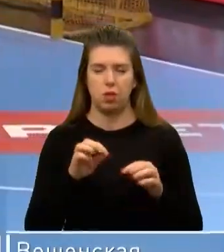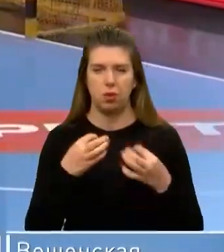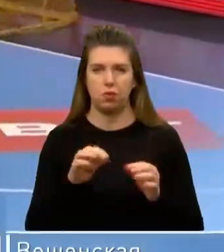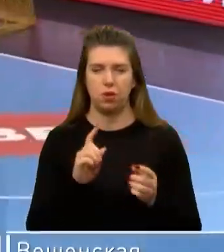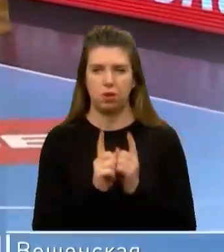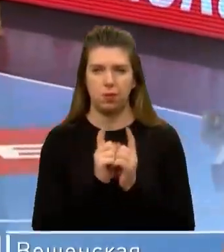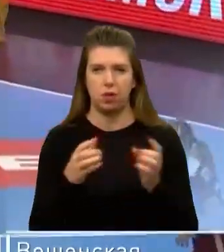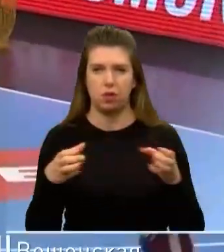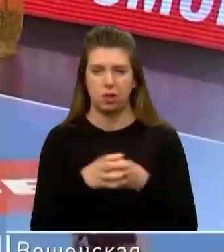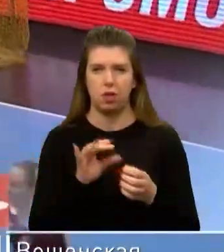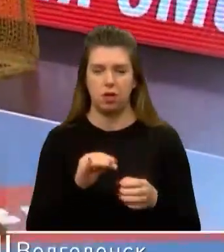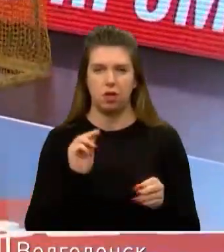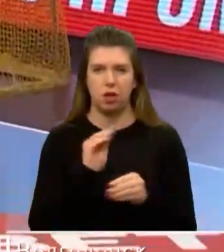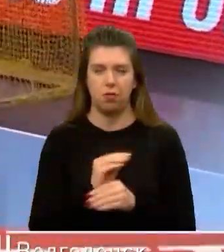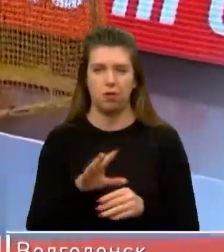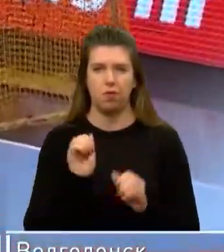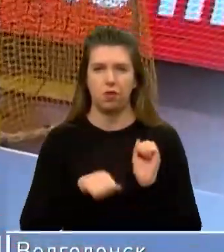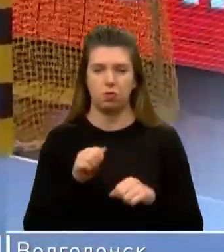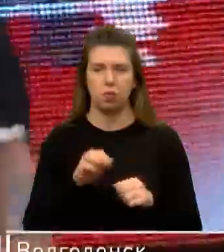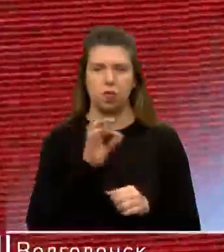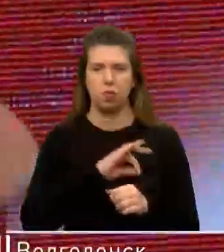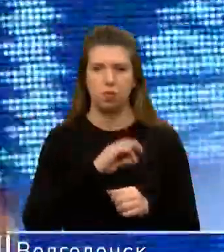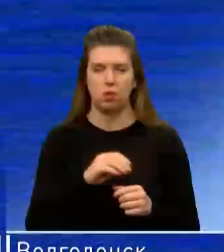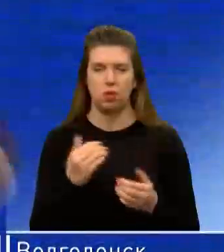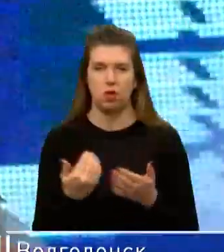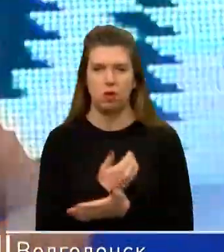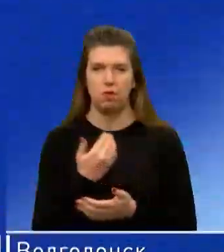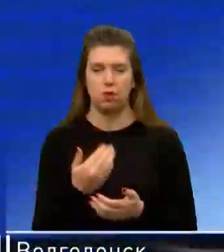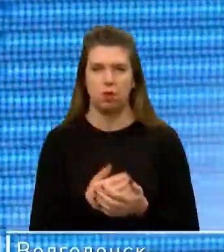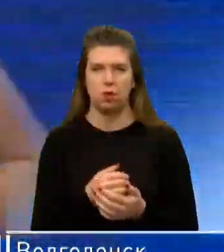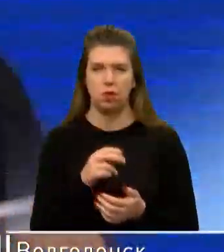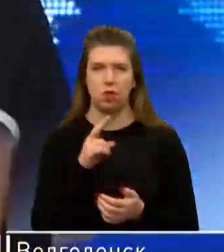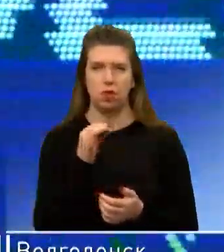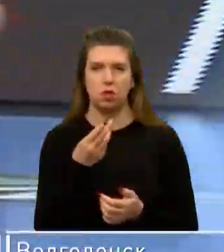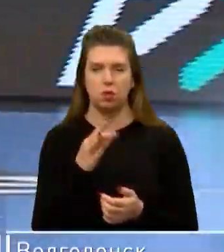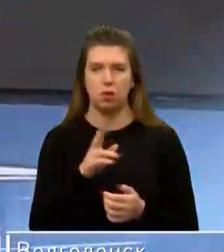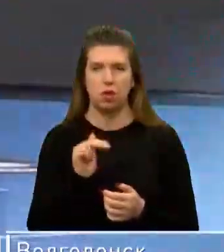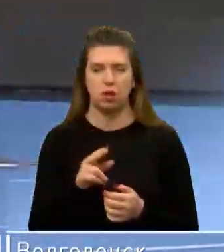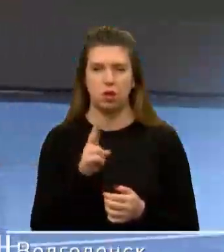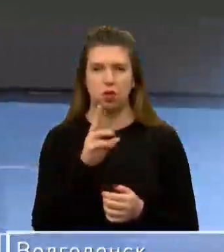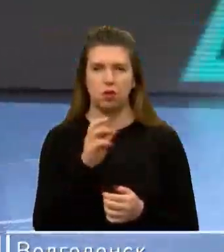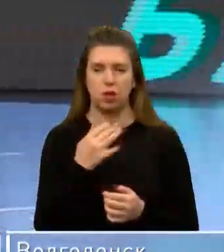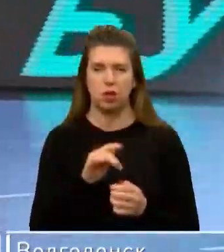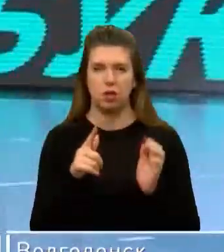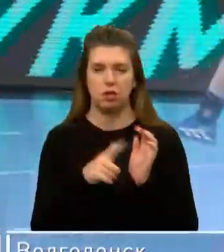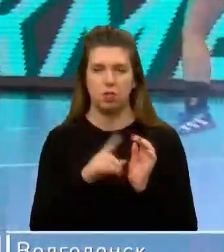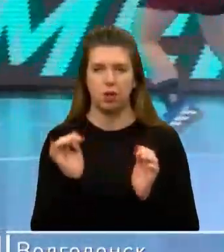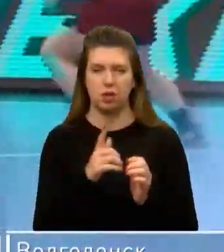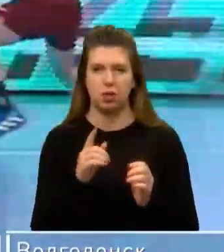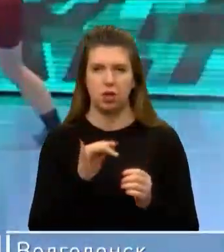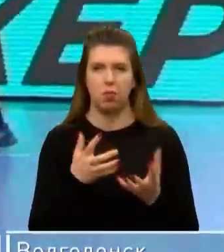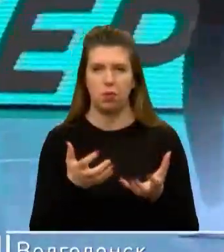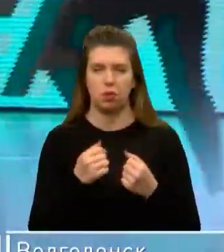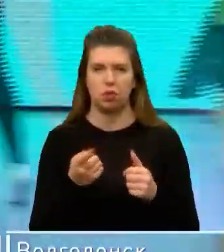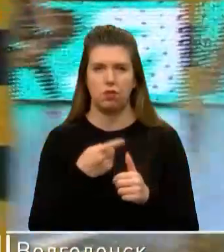ротацию состава и по полной возможностью воспользовалась новичок Алина кишко как и кожа карь забросила семь раз за что и